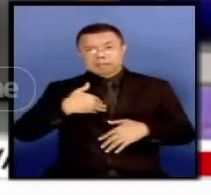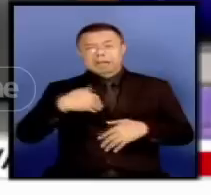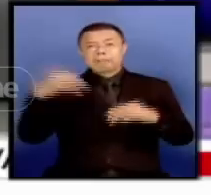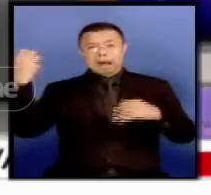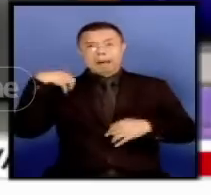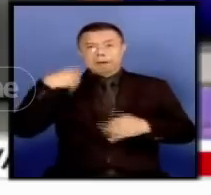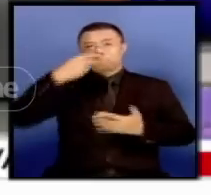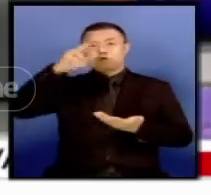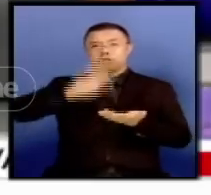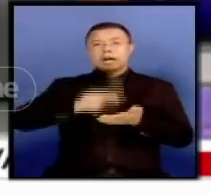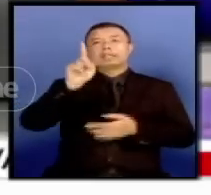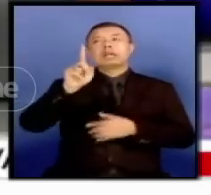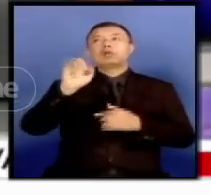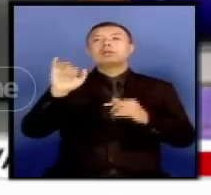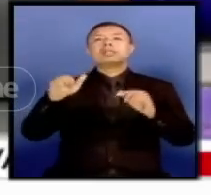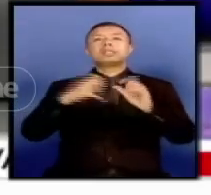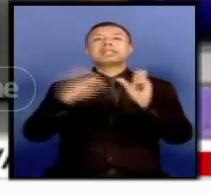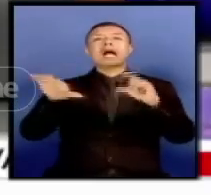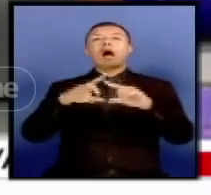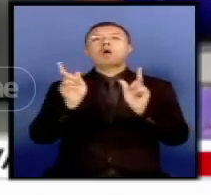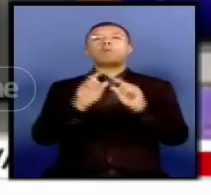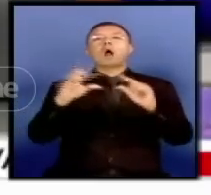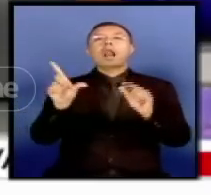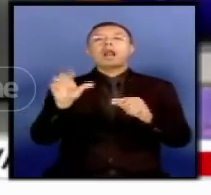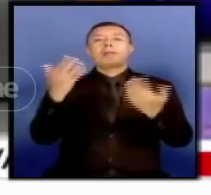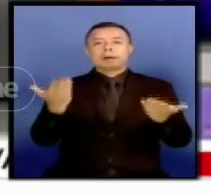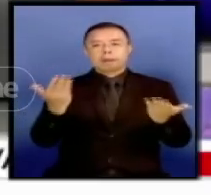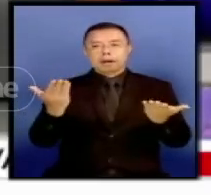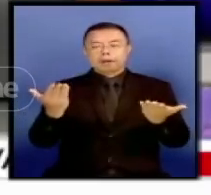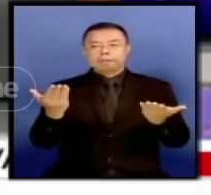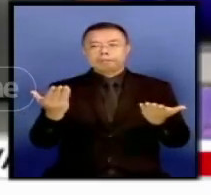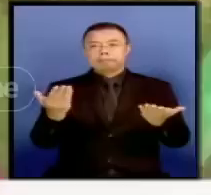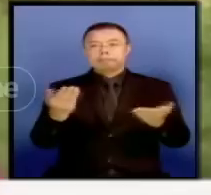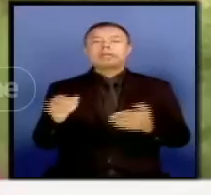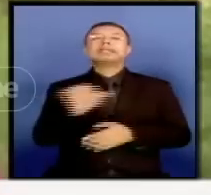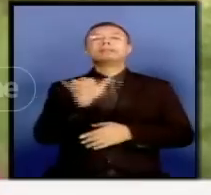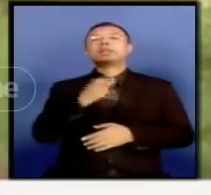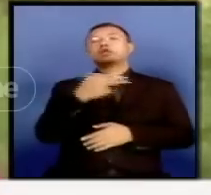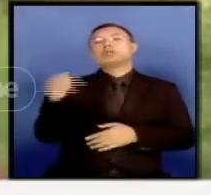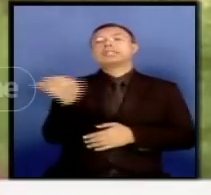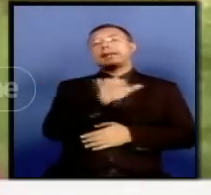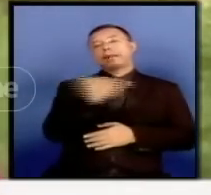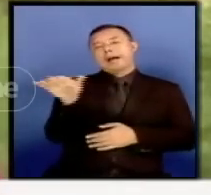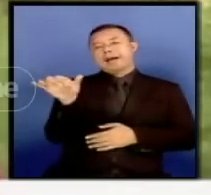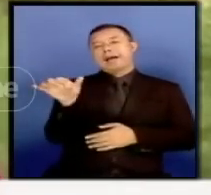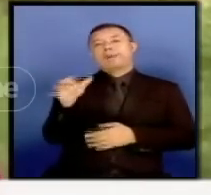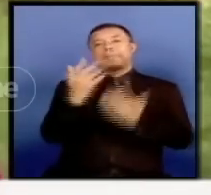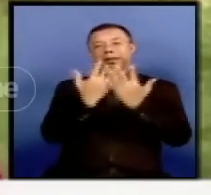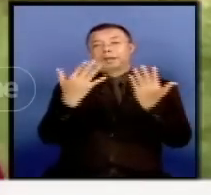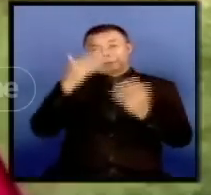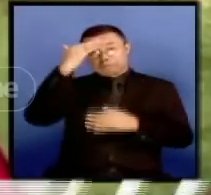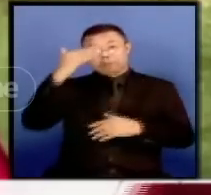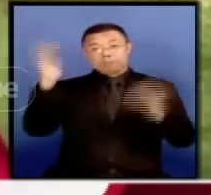menentukan satu Syawal ini? Ya, ini samanya dengan di Indonesia, di umat Muslim